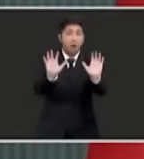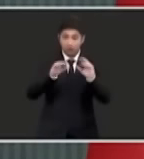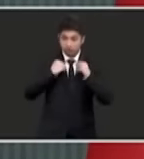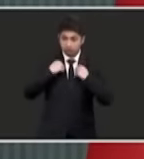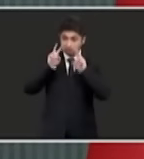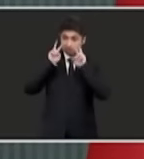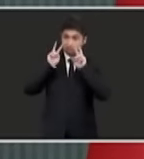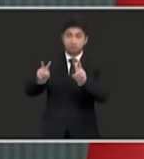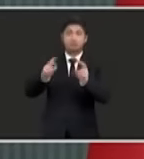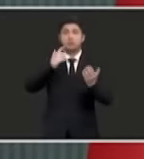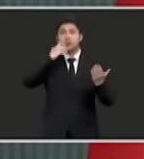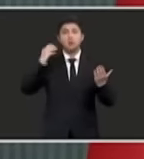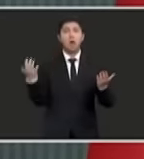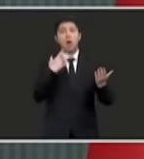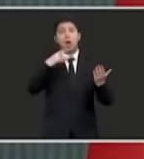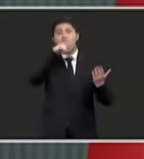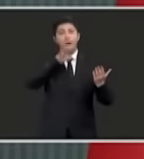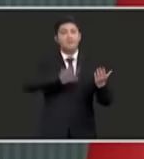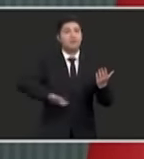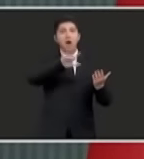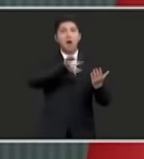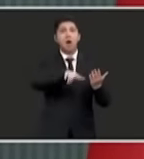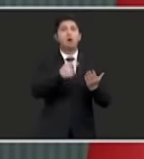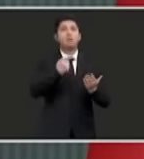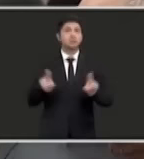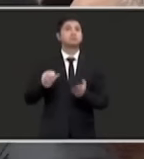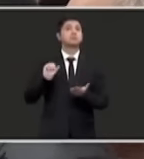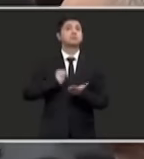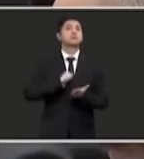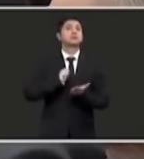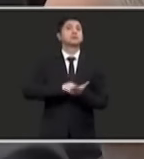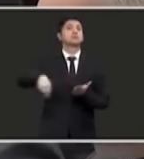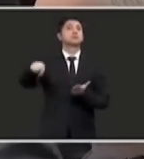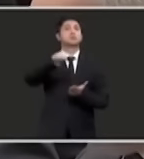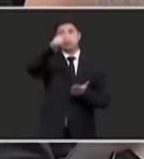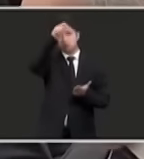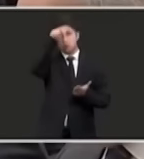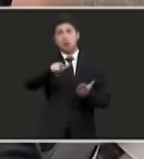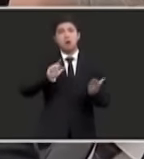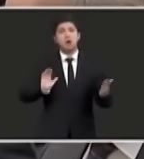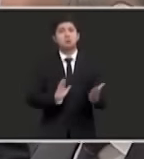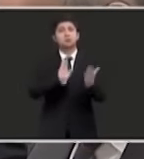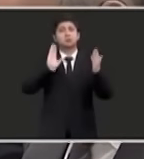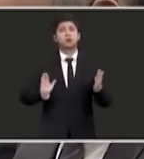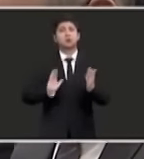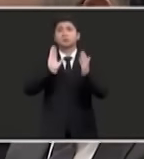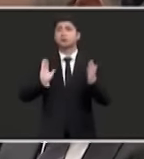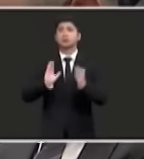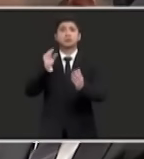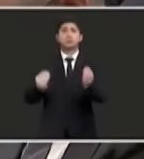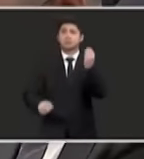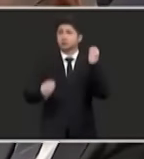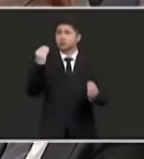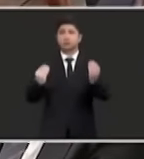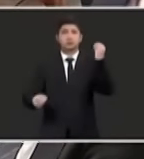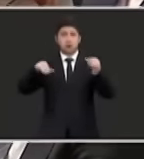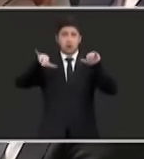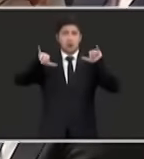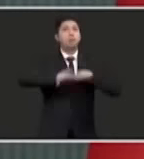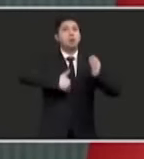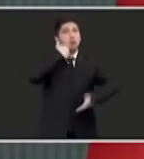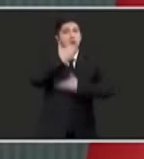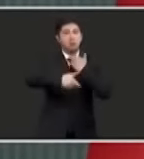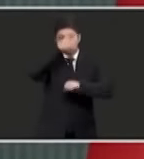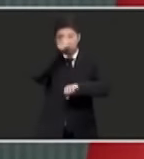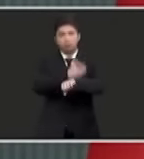εάν την πολεμική αναμέτρηση ανάμεσα στη χώρα μας, στην Τουρκία ή σε κάποια άλλη χώρα, θα την αποφάσιζε ένα υπουργικό